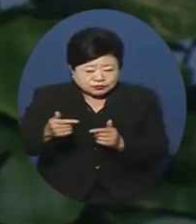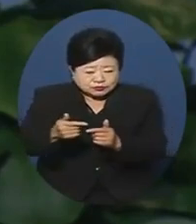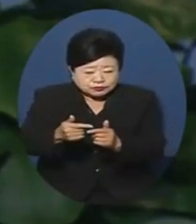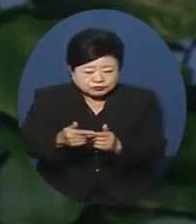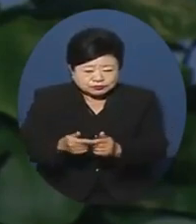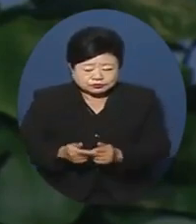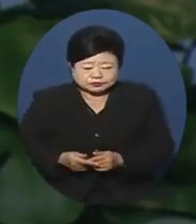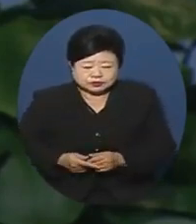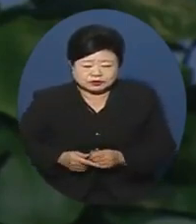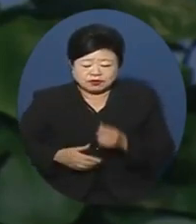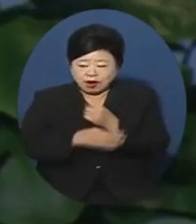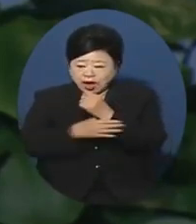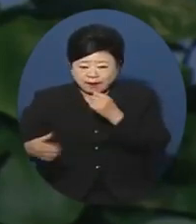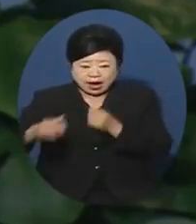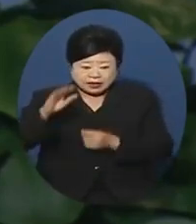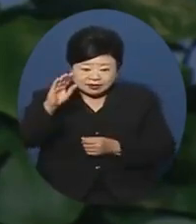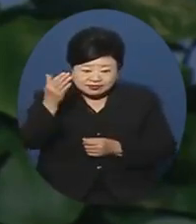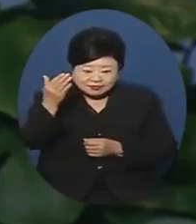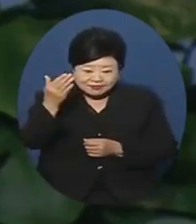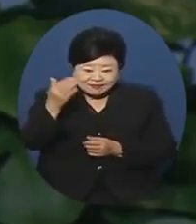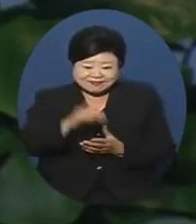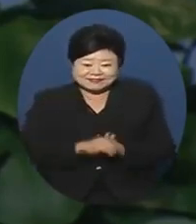당장 해방이 되는 것입니다.